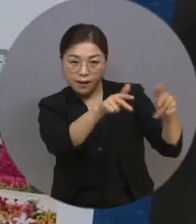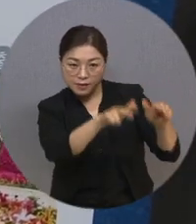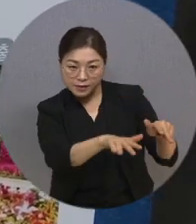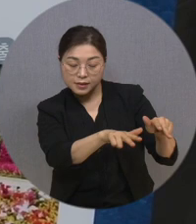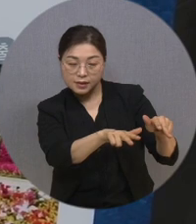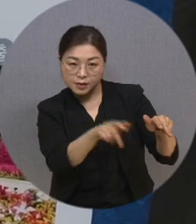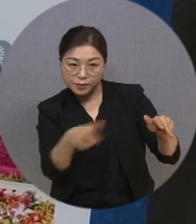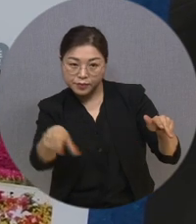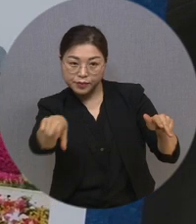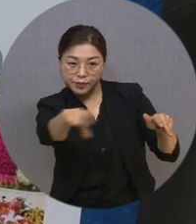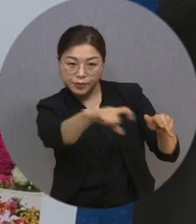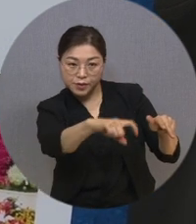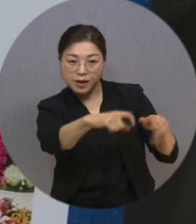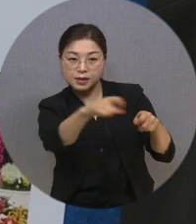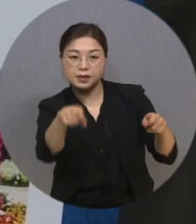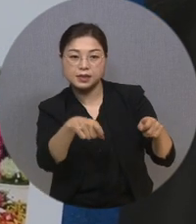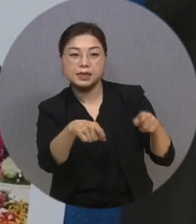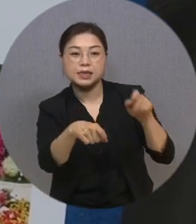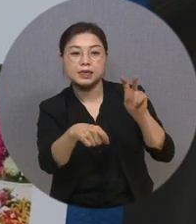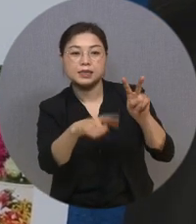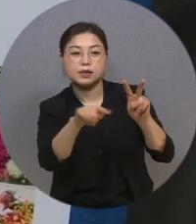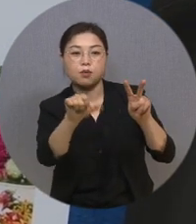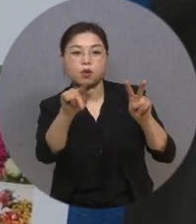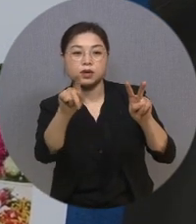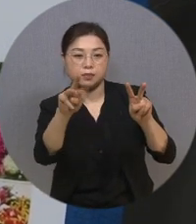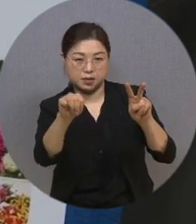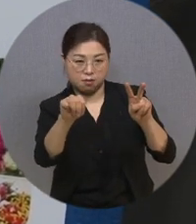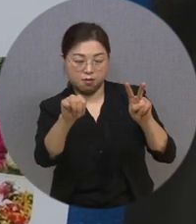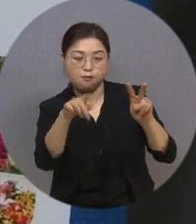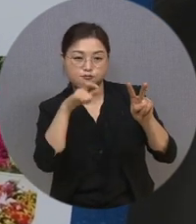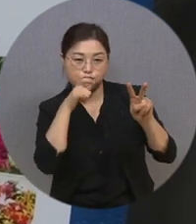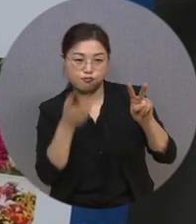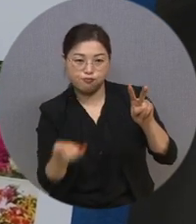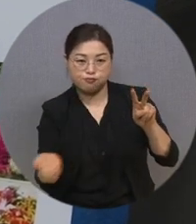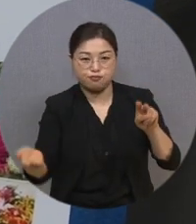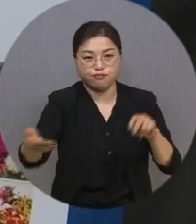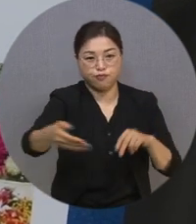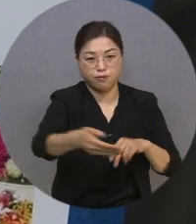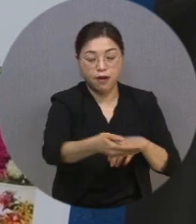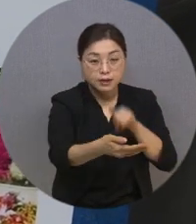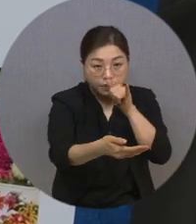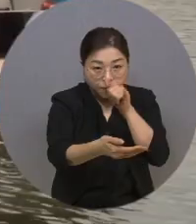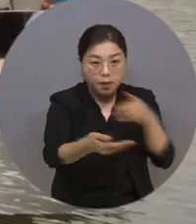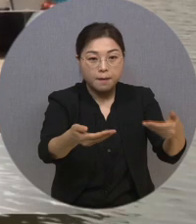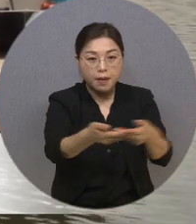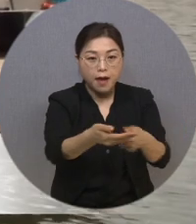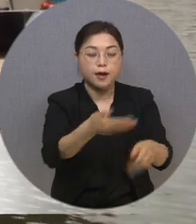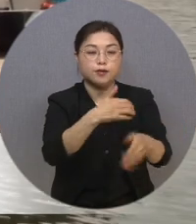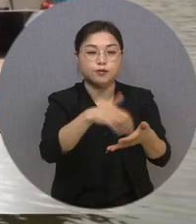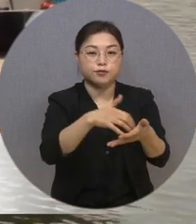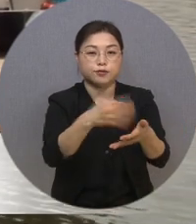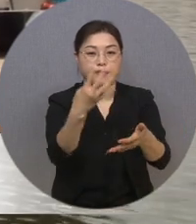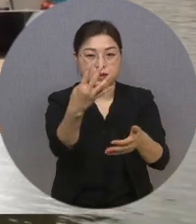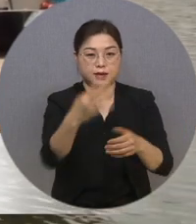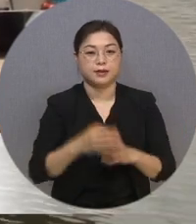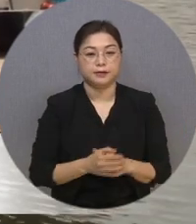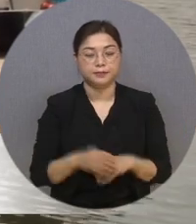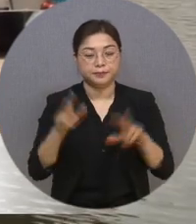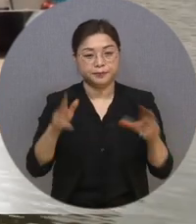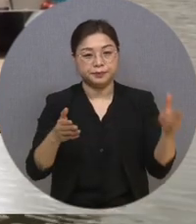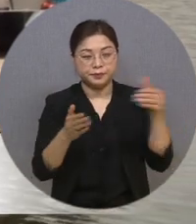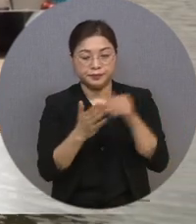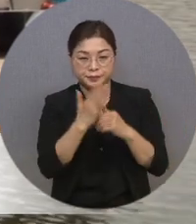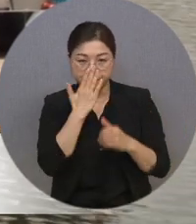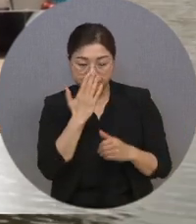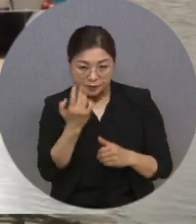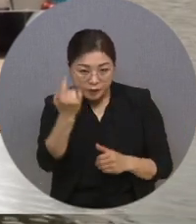편도 2.5km 길이의 물길을 텄고 네 척의 정원 체험선을 운영합니다. 지금까지 순천을